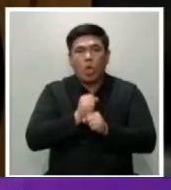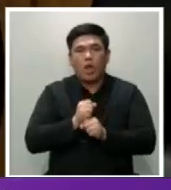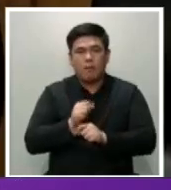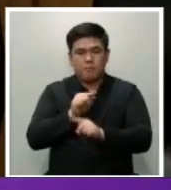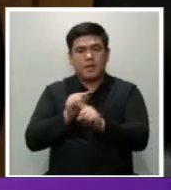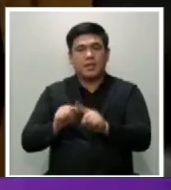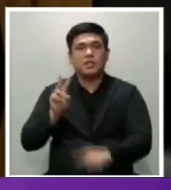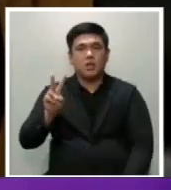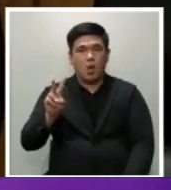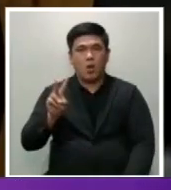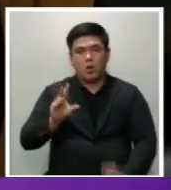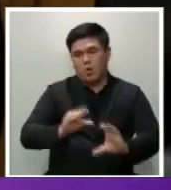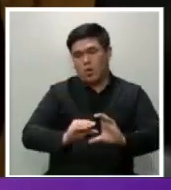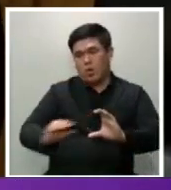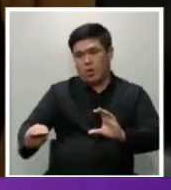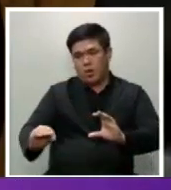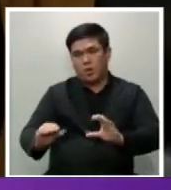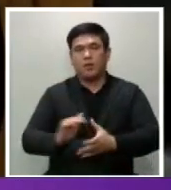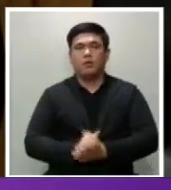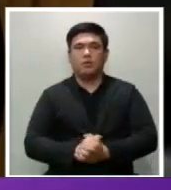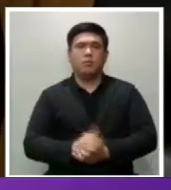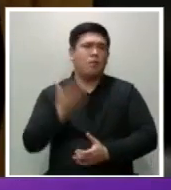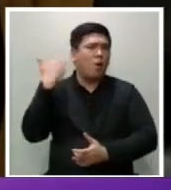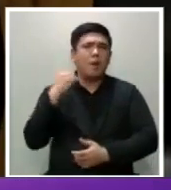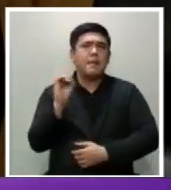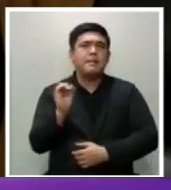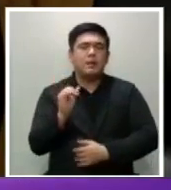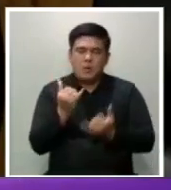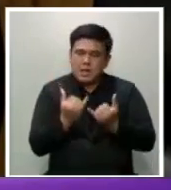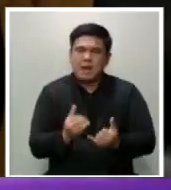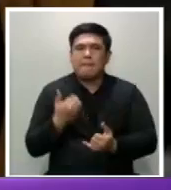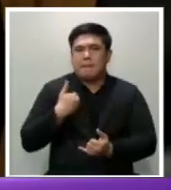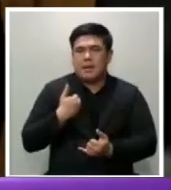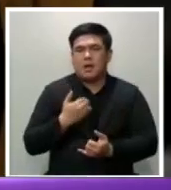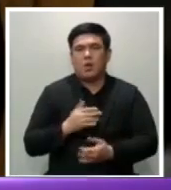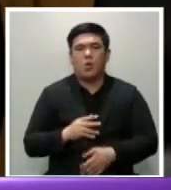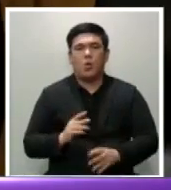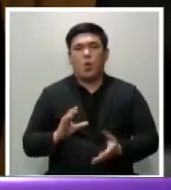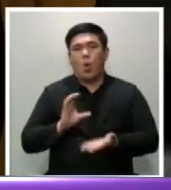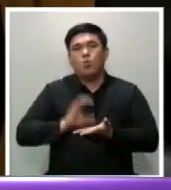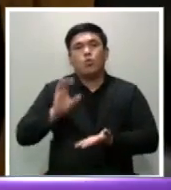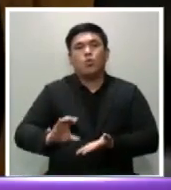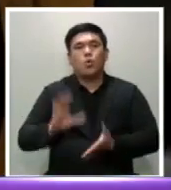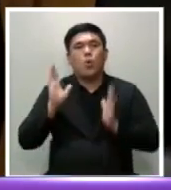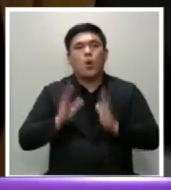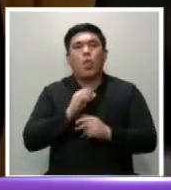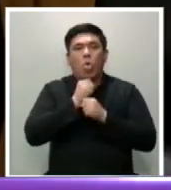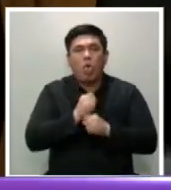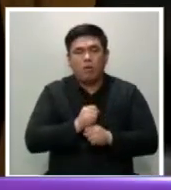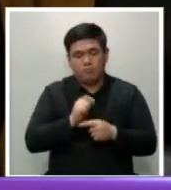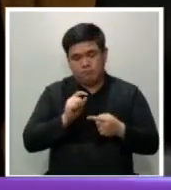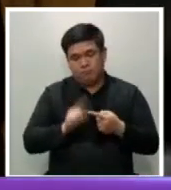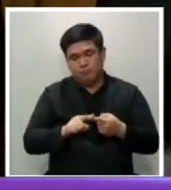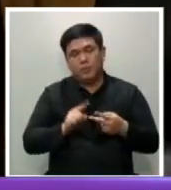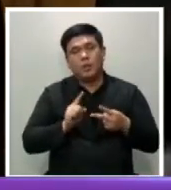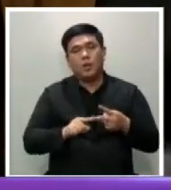2% ของราคาซึ่งเราไม่เคยเก็บพอมันเกิดกองทุนผู้สูงอายุ 2% ภาษีเพื่อมหาดไท